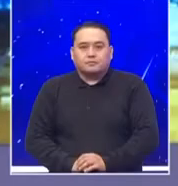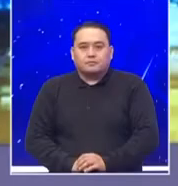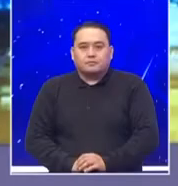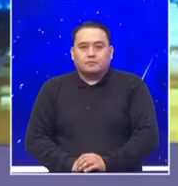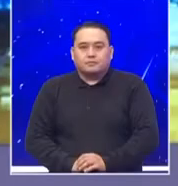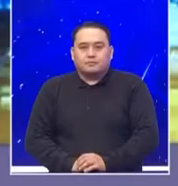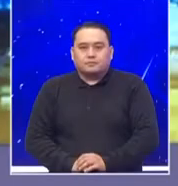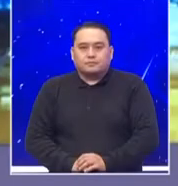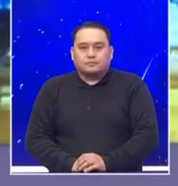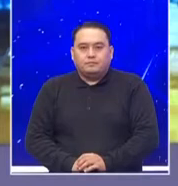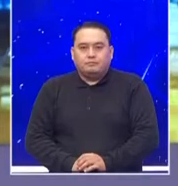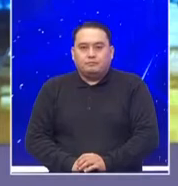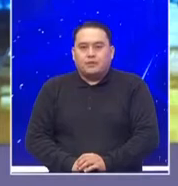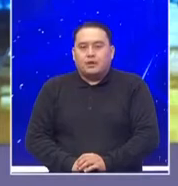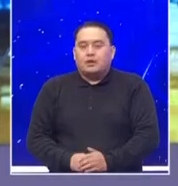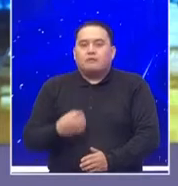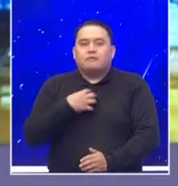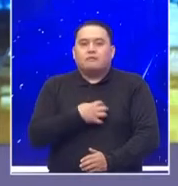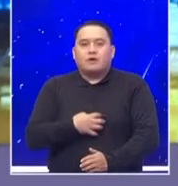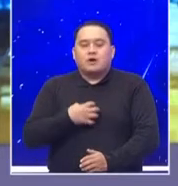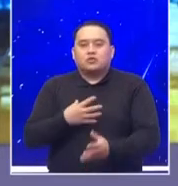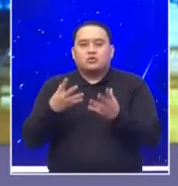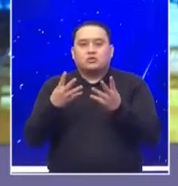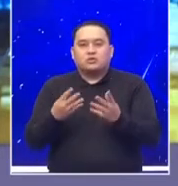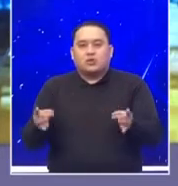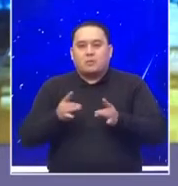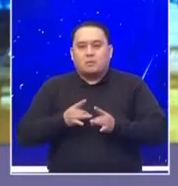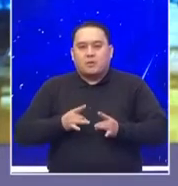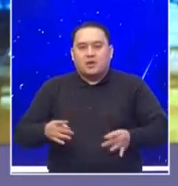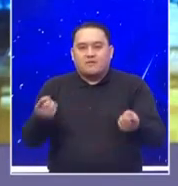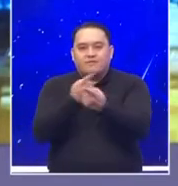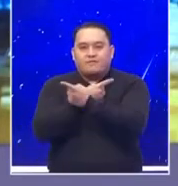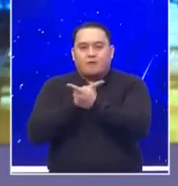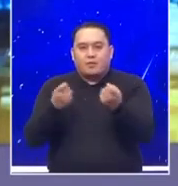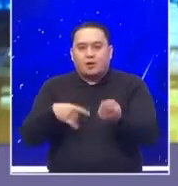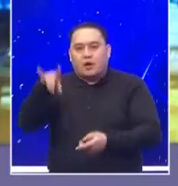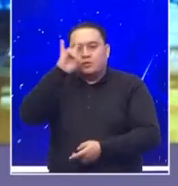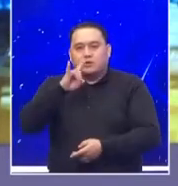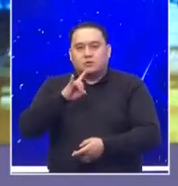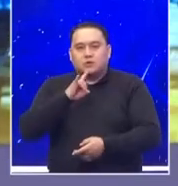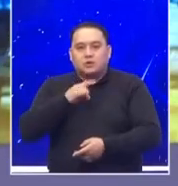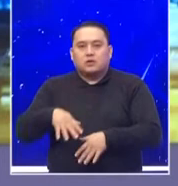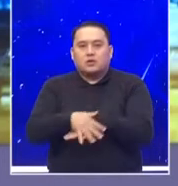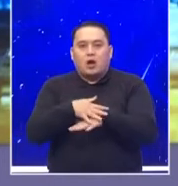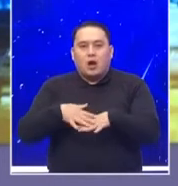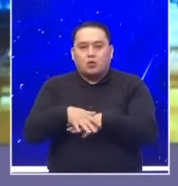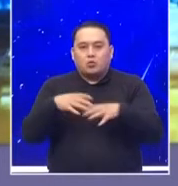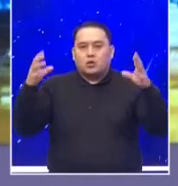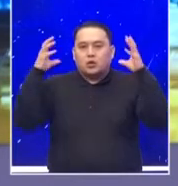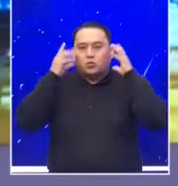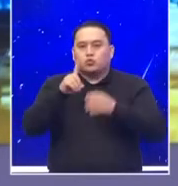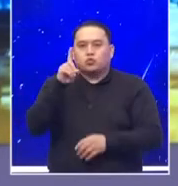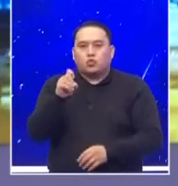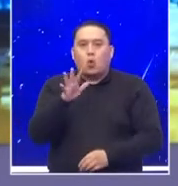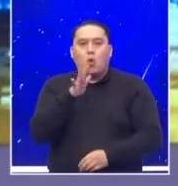голос эпохи знаменательные даты в этом году празднует информационная сфера казахстана народному радио исполняется 100 лет